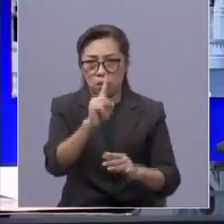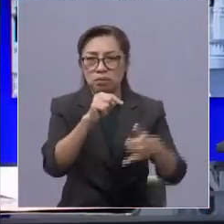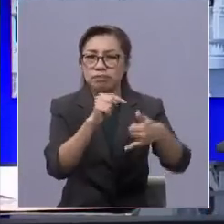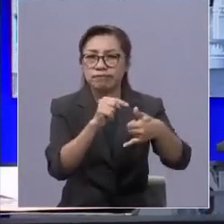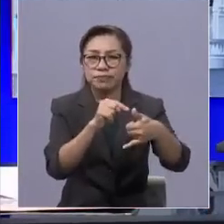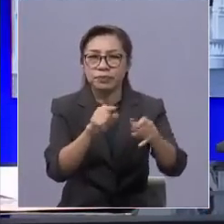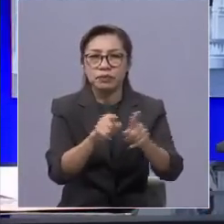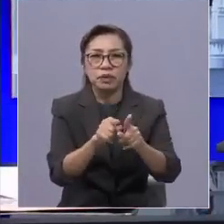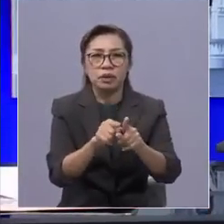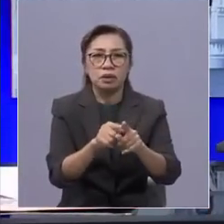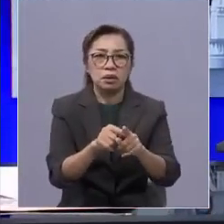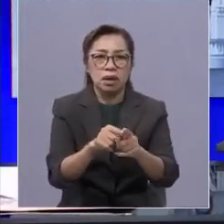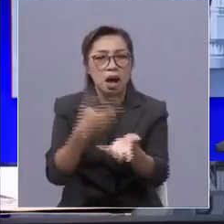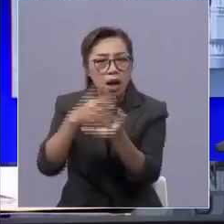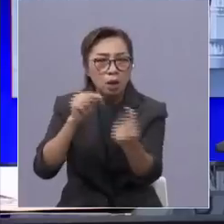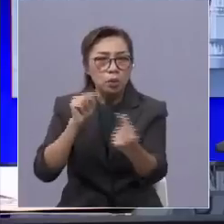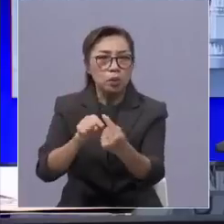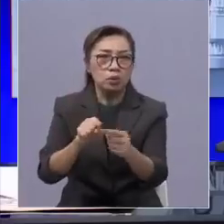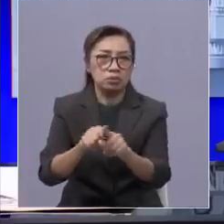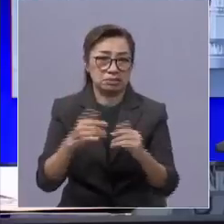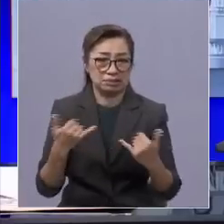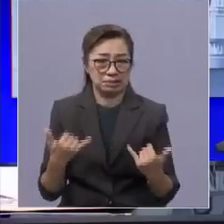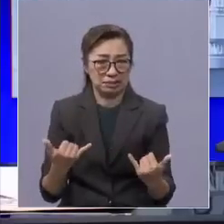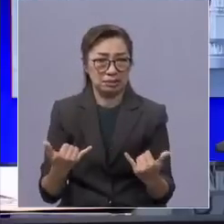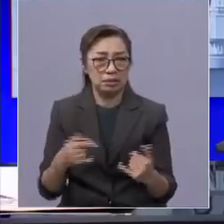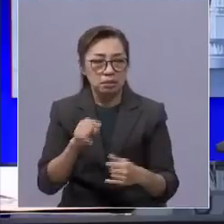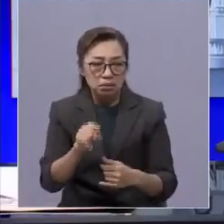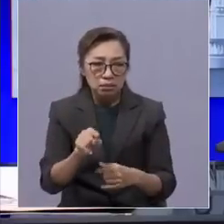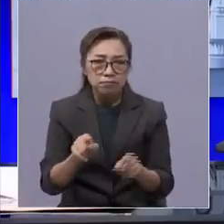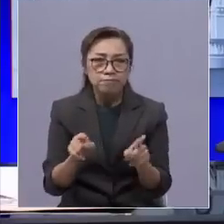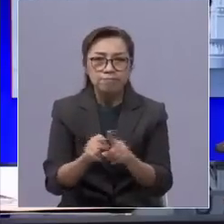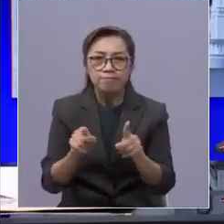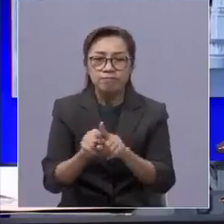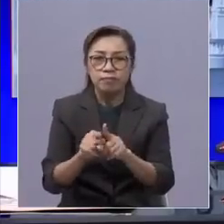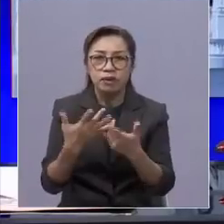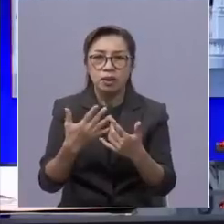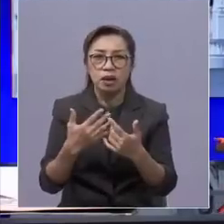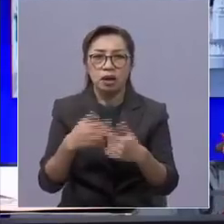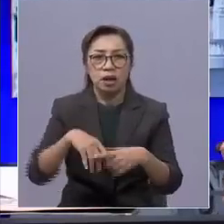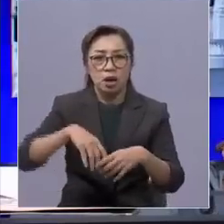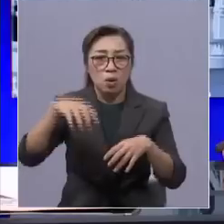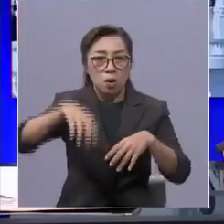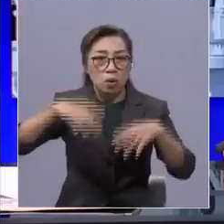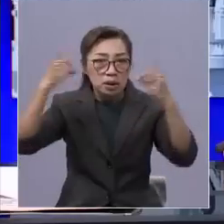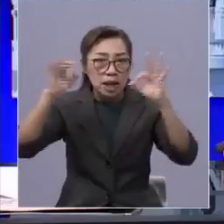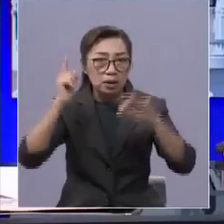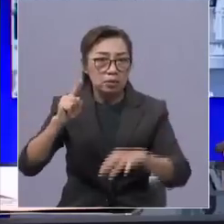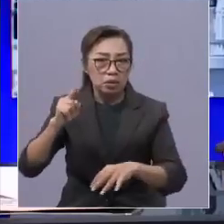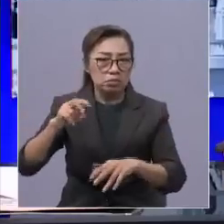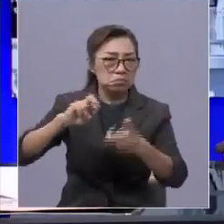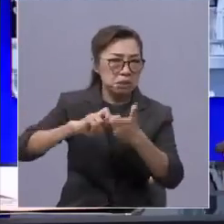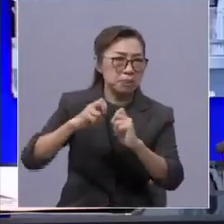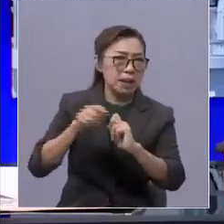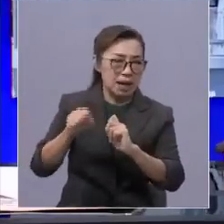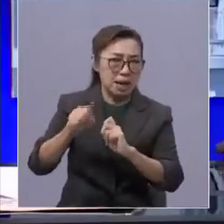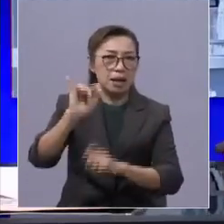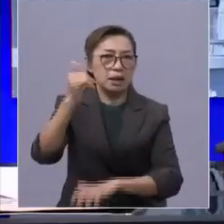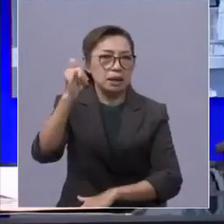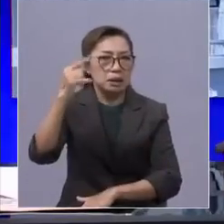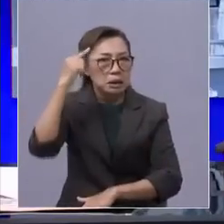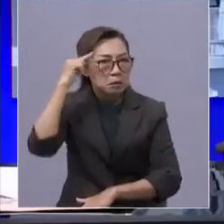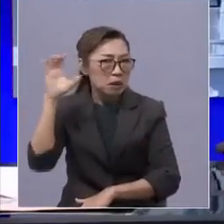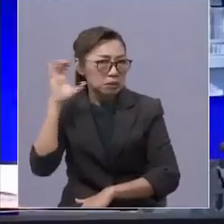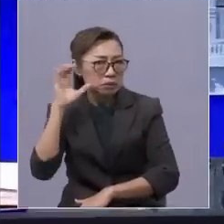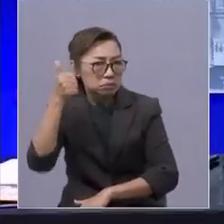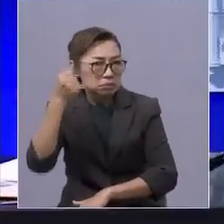นกันนะครับก็พูดถึงว่าเอ๊ะยุคนี้เนี่ยมันน่าจะเป็นยุคที่ความเชื่อมั่นในองค์กรอิสระมันน่าจะมีปัญหานะครับขณะเดียวกันเรื่องของการ